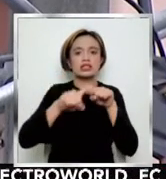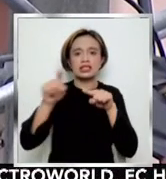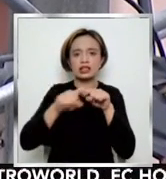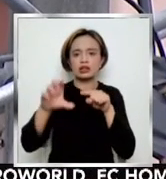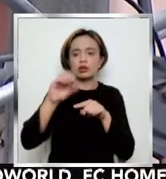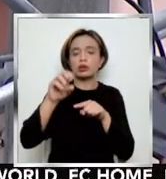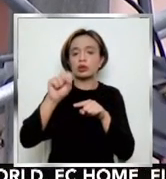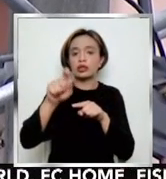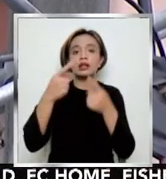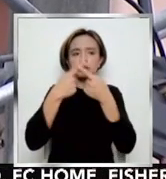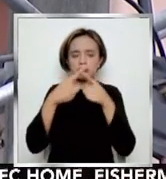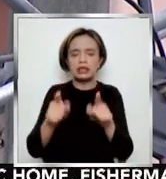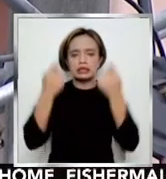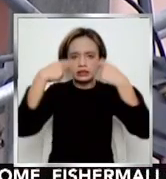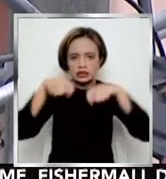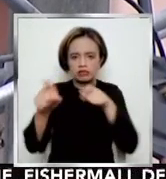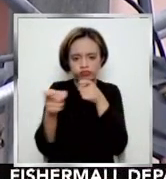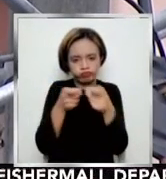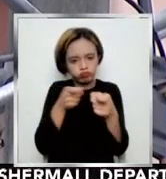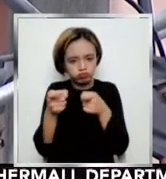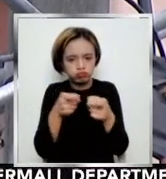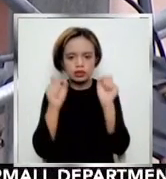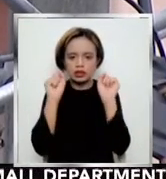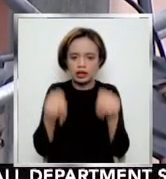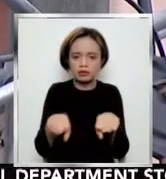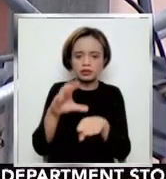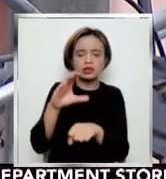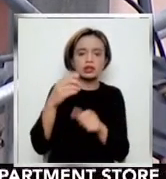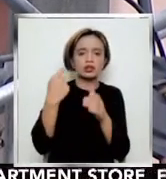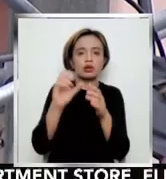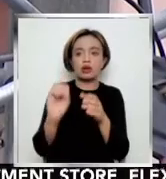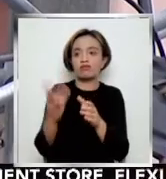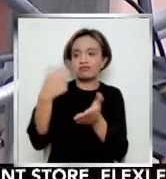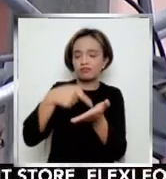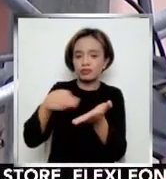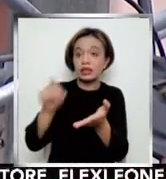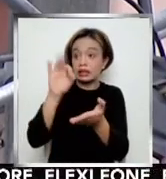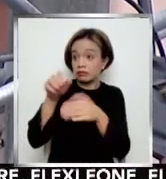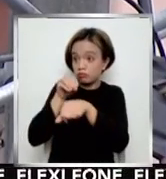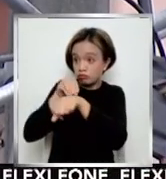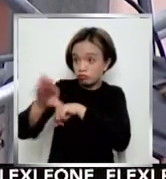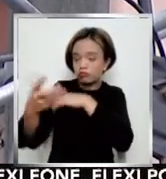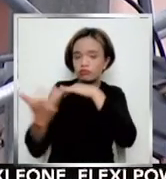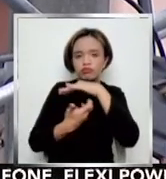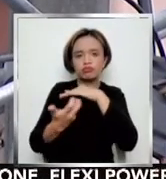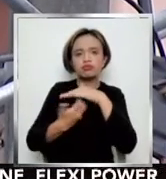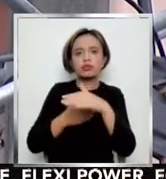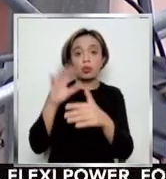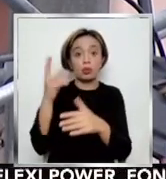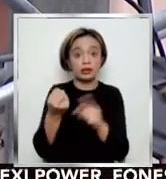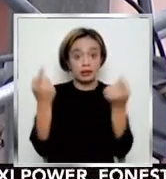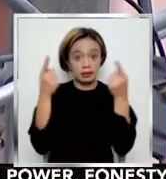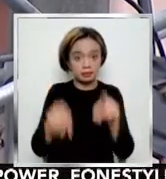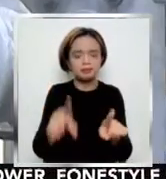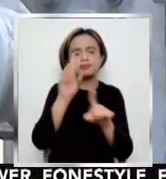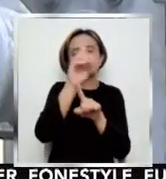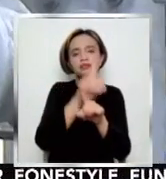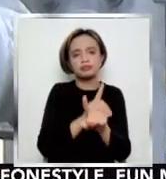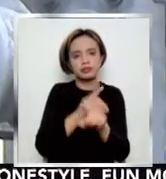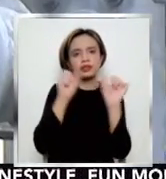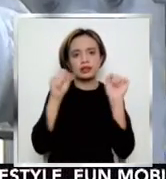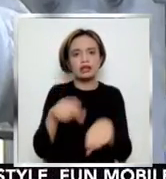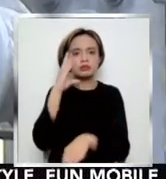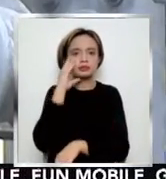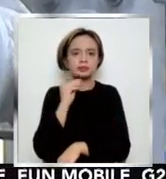ang kanilang mga rate. Kung may epekto raw ito sa consumer, papasok ito sa Disyembre at mararamdaman sa Enero.